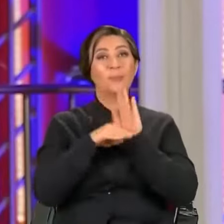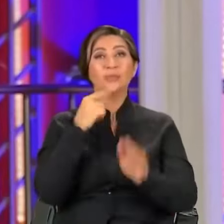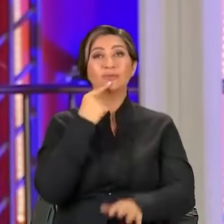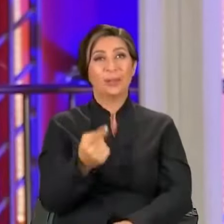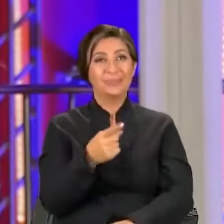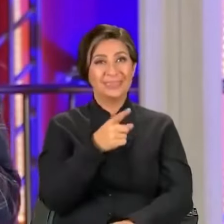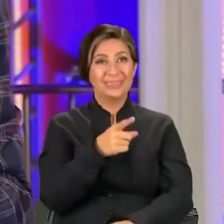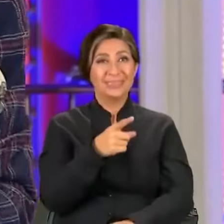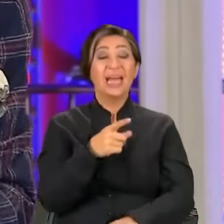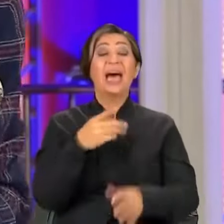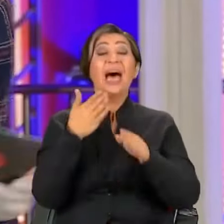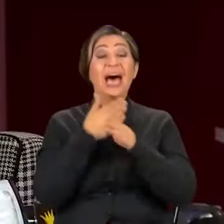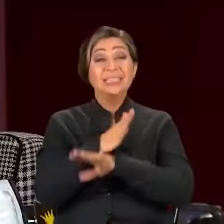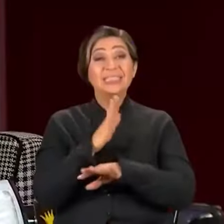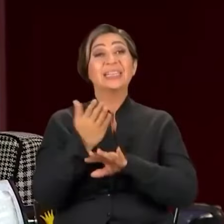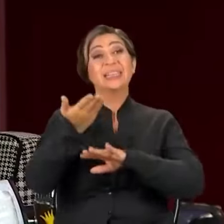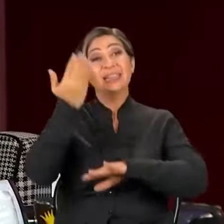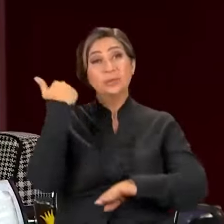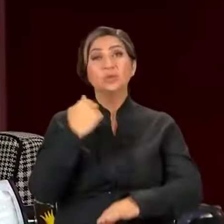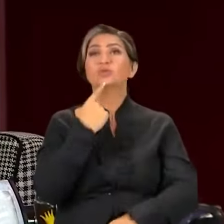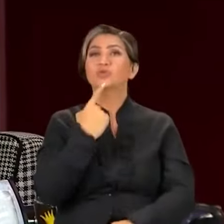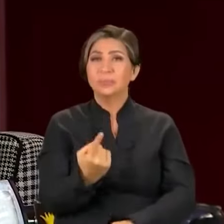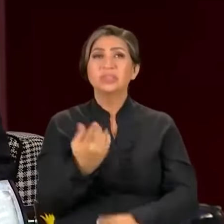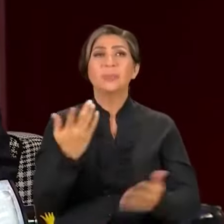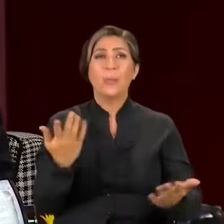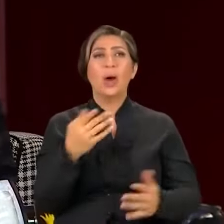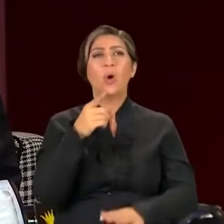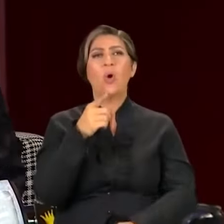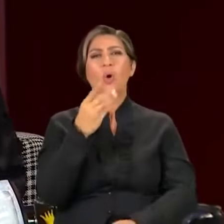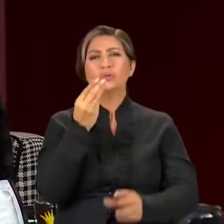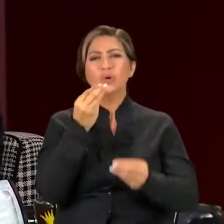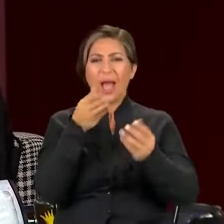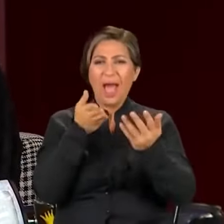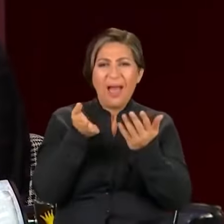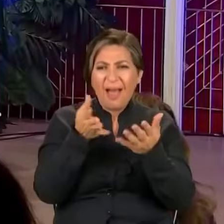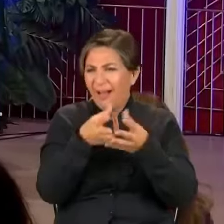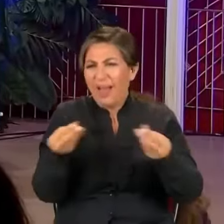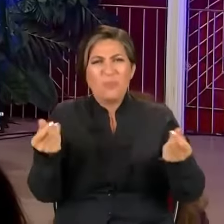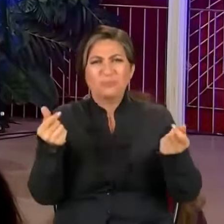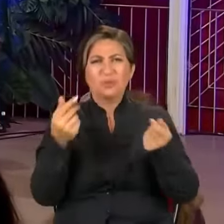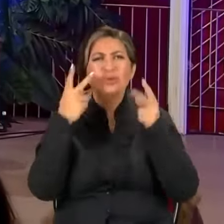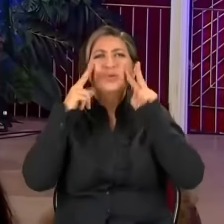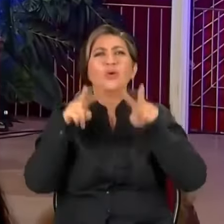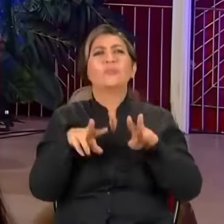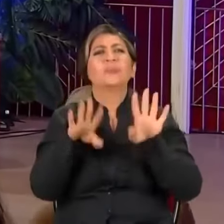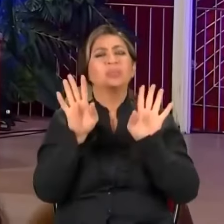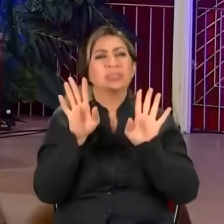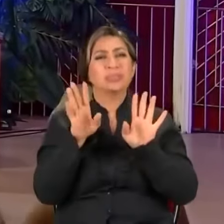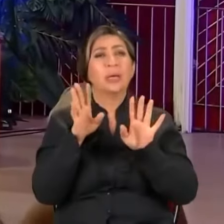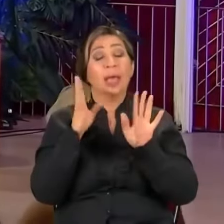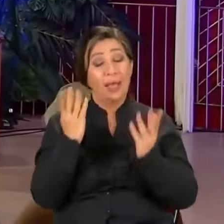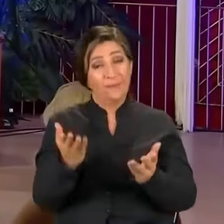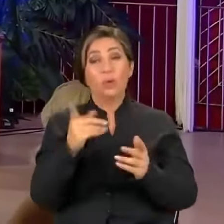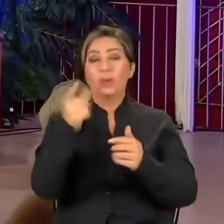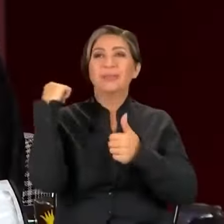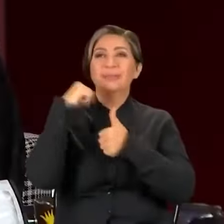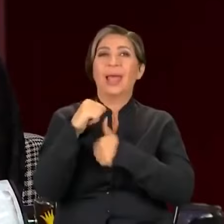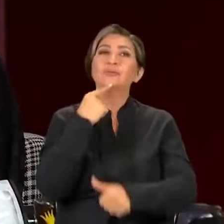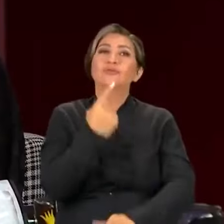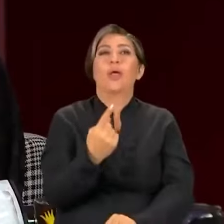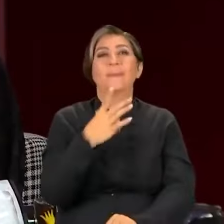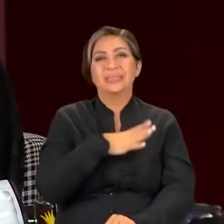söylemişsin bunu. Aslında daha önce de söylemiştim ama o çok herhalde aralarda kalmış ve görünmemiş. Hmm. Orada tekrardan